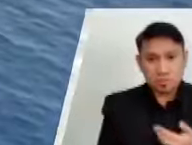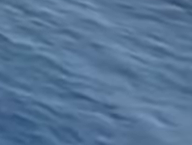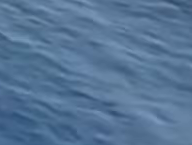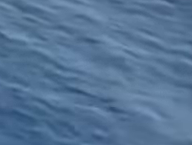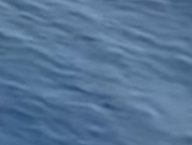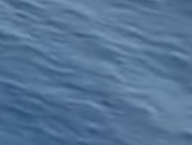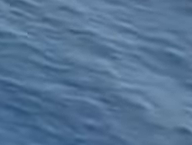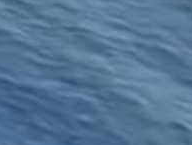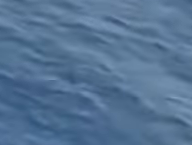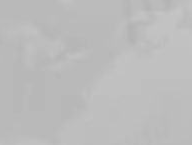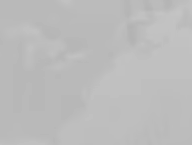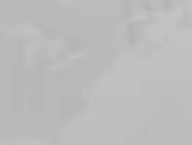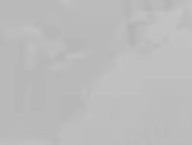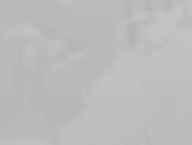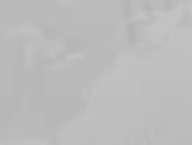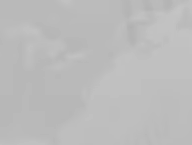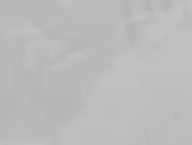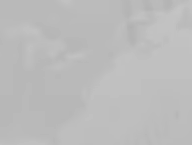24